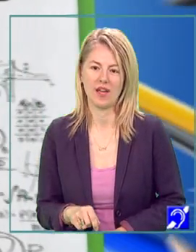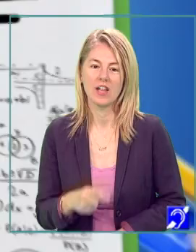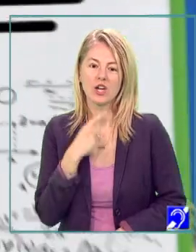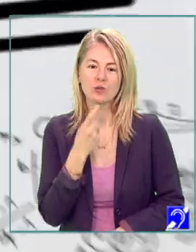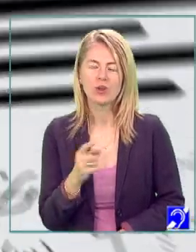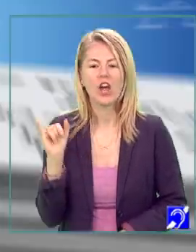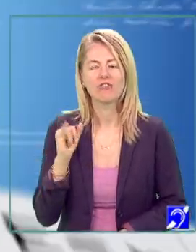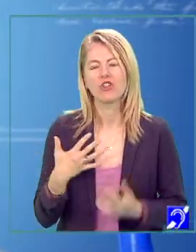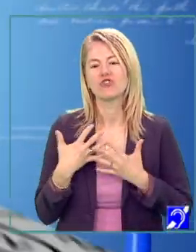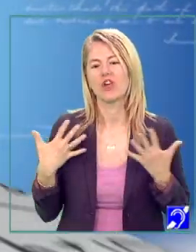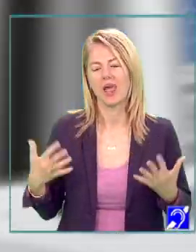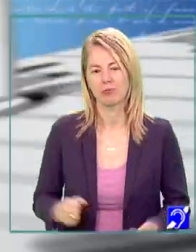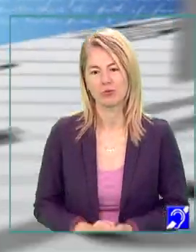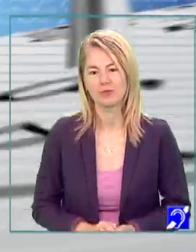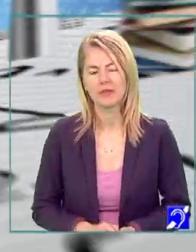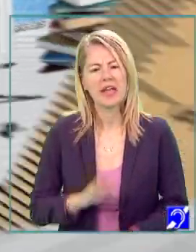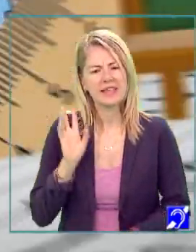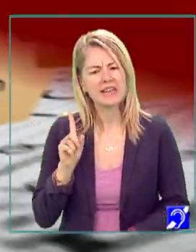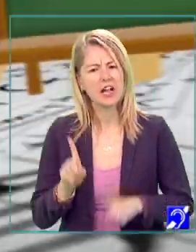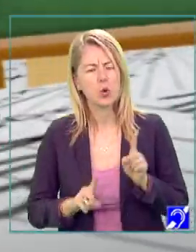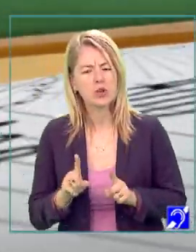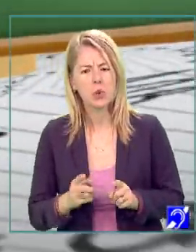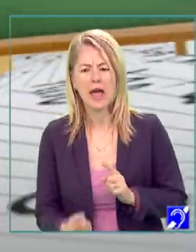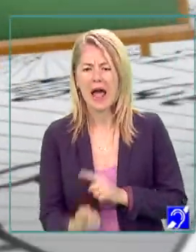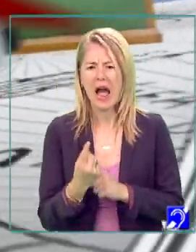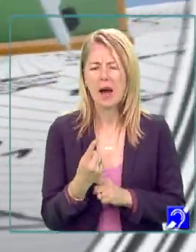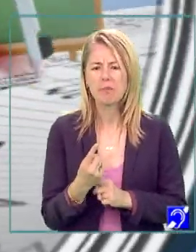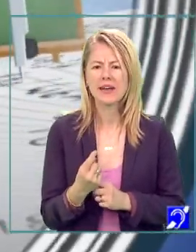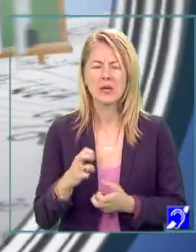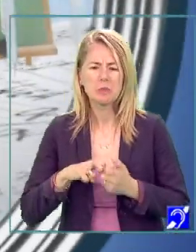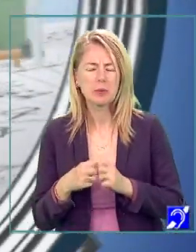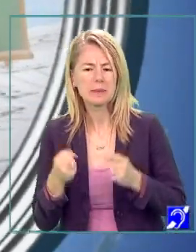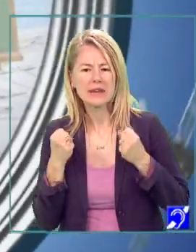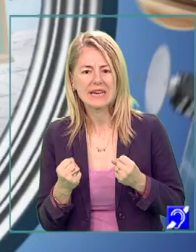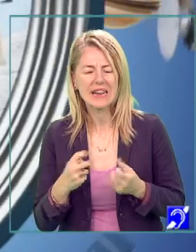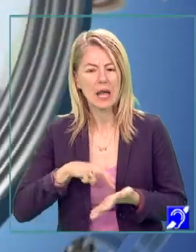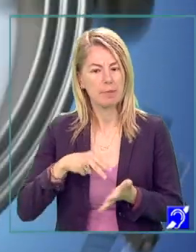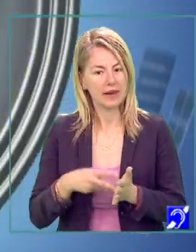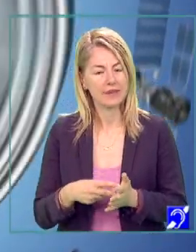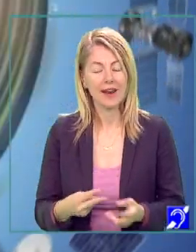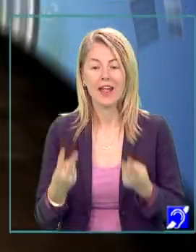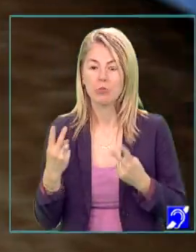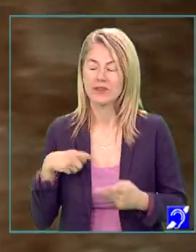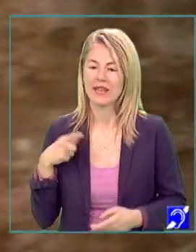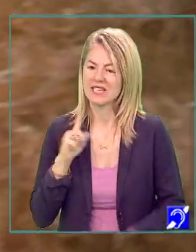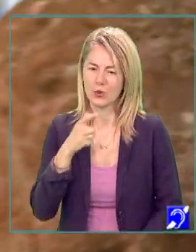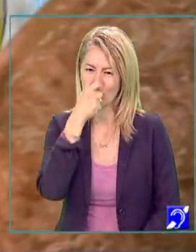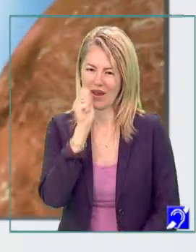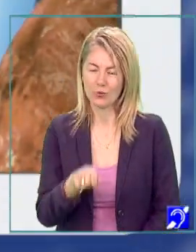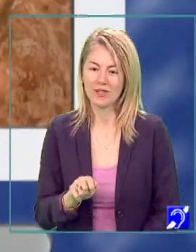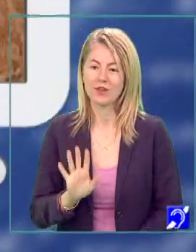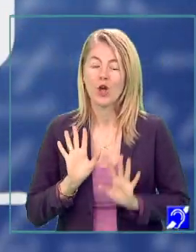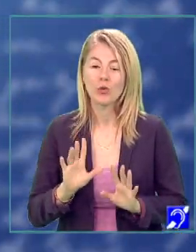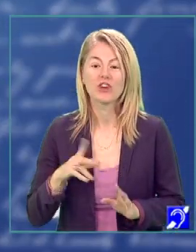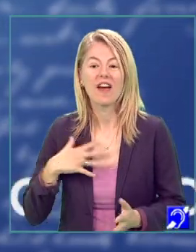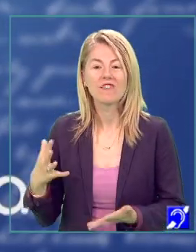spunea Thomas Edison. Chiar dacă uneori apar obstacole în pregătirea voastră pentru examen, important e să nu renunțați. Doar așa